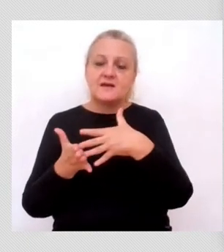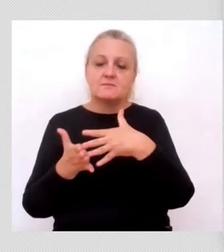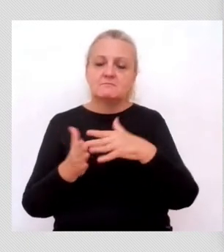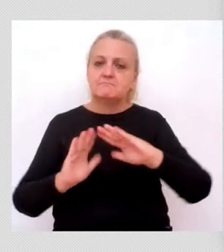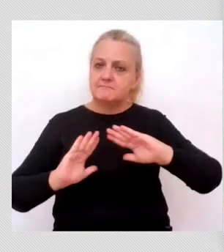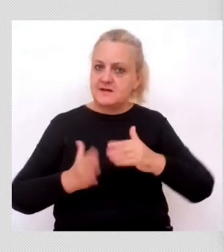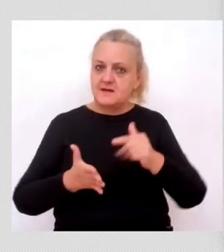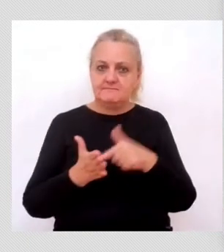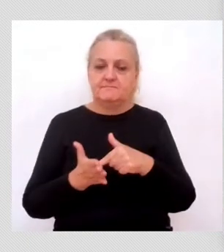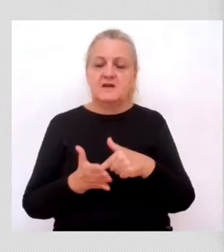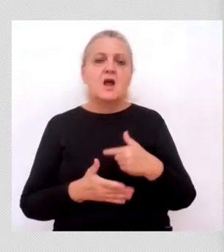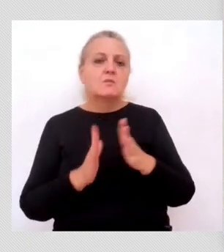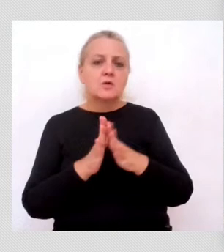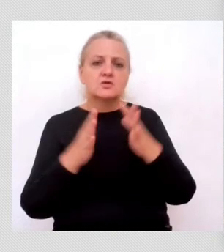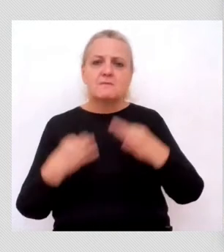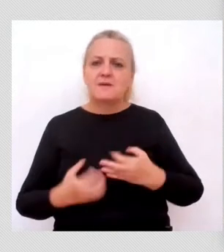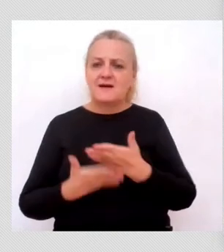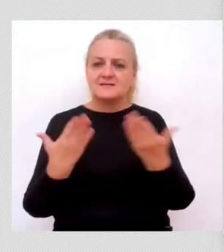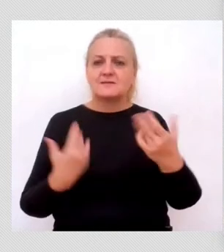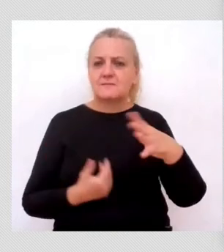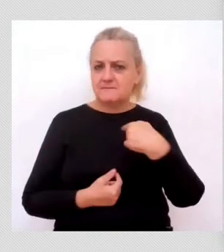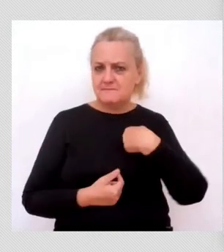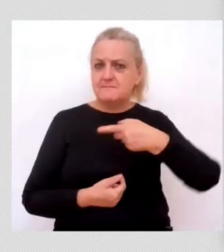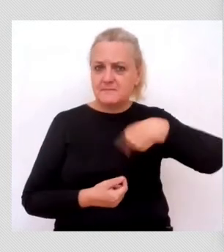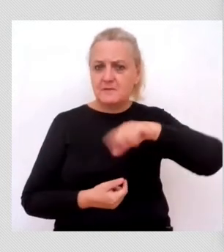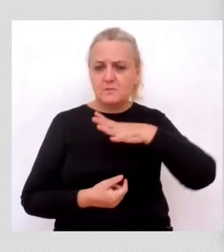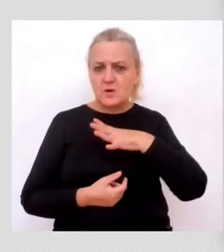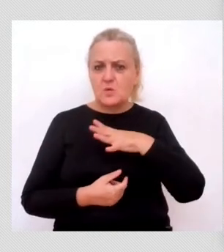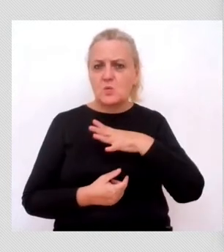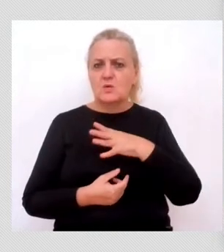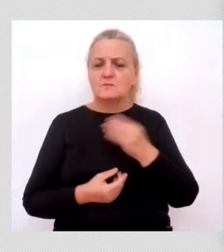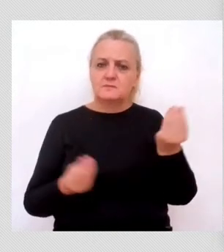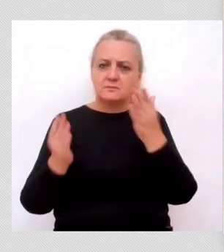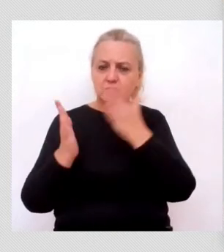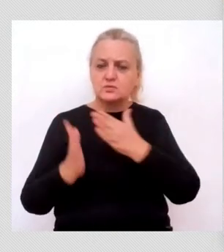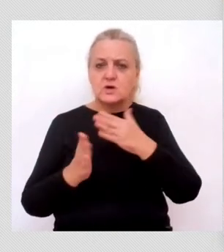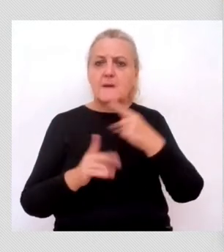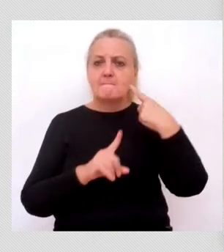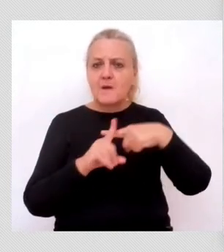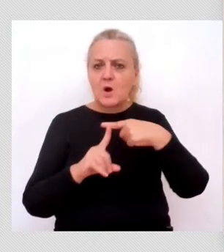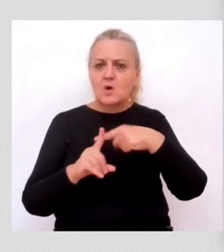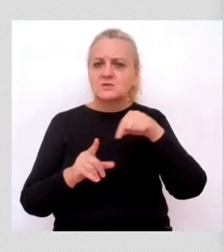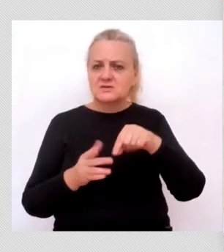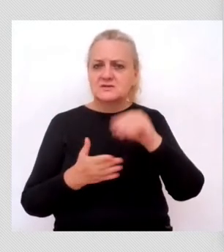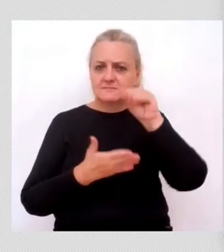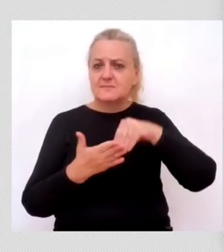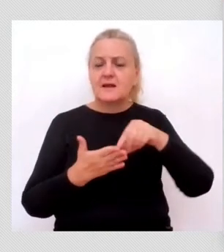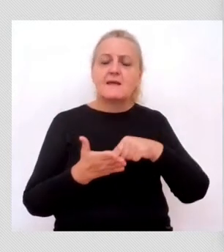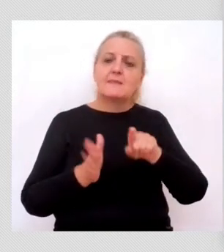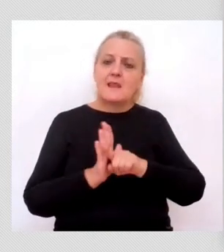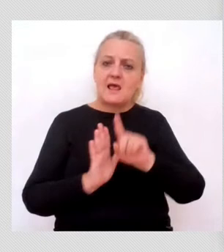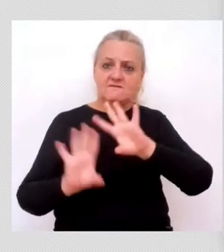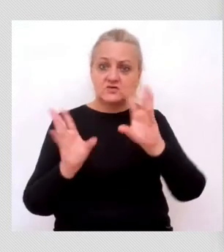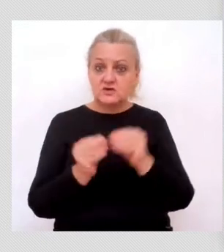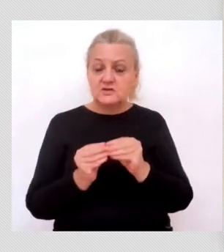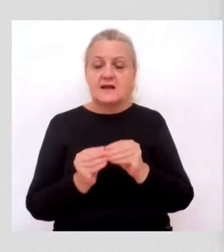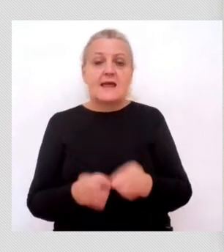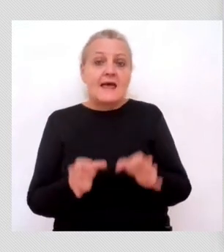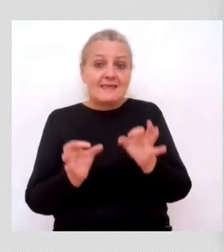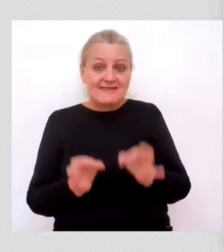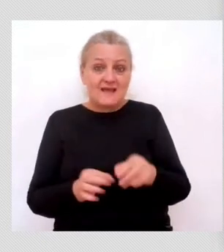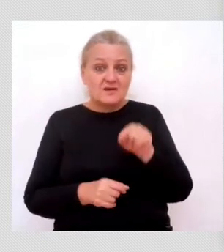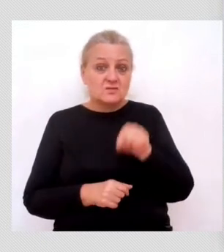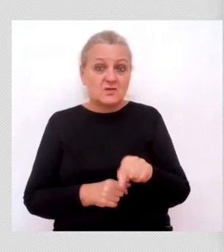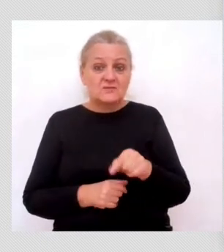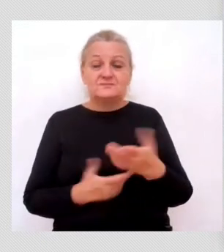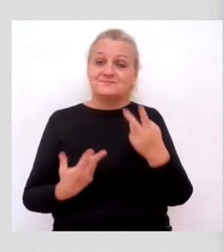wyborcze. Proszę Państwa, myśmy skonstruowali taki mechanizm, który miał być pozytywny dla wszystkich. Nie, ja twierdzę, że dzisiaj ten mechanizm